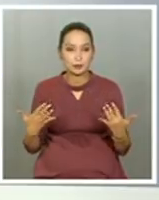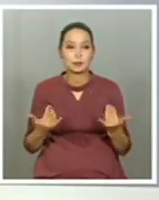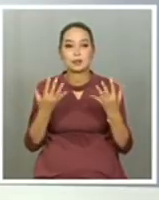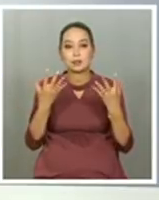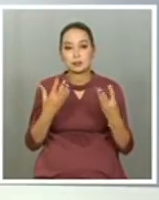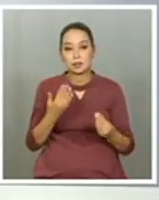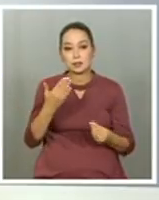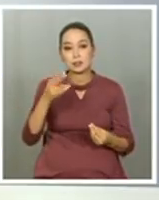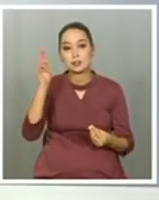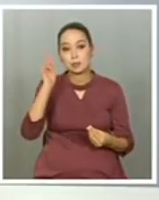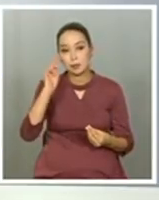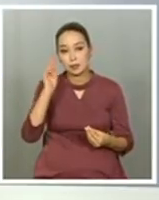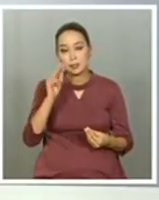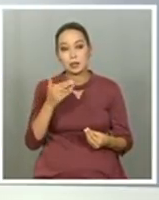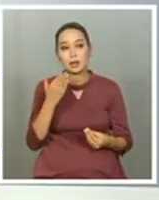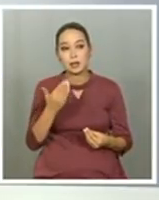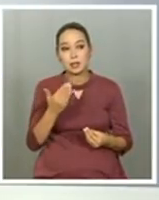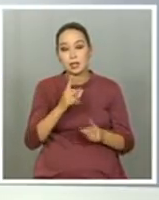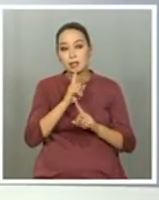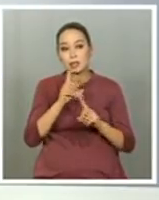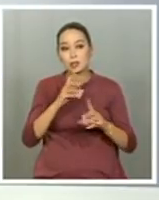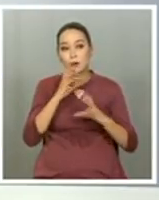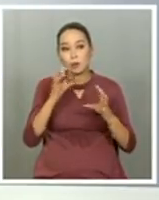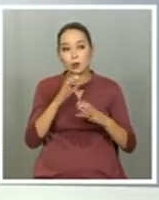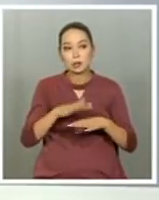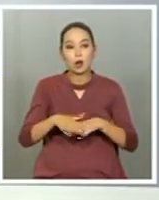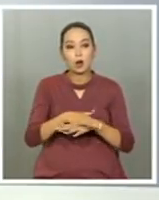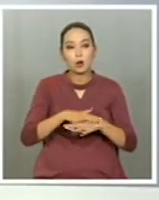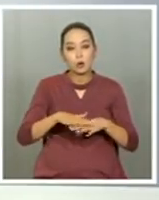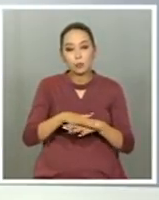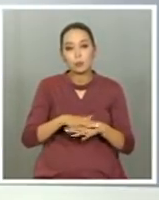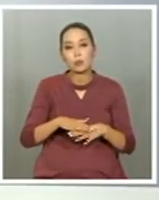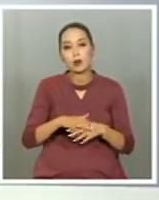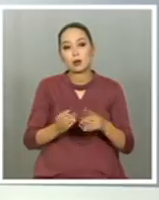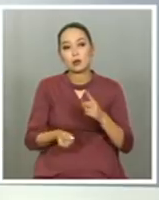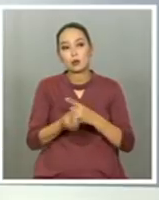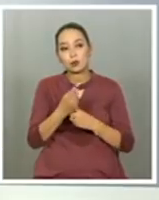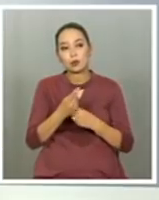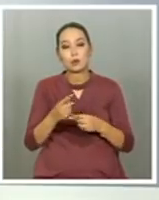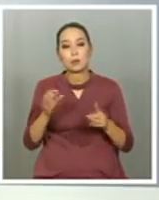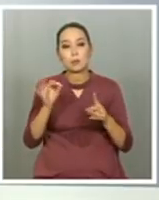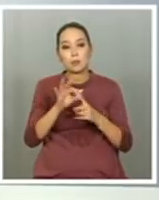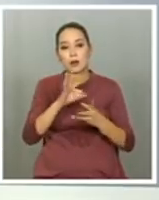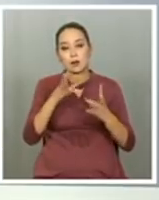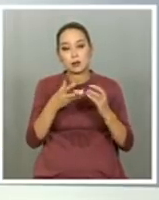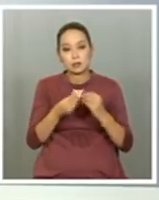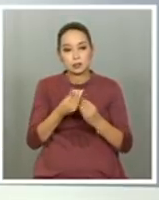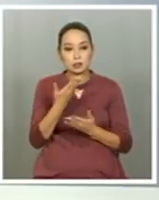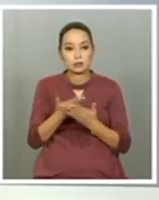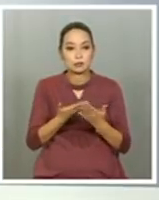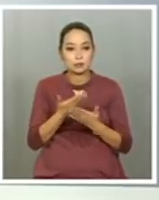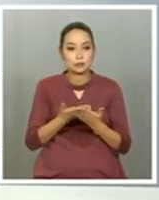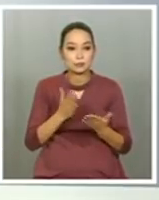сіздер ерекше қорғалатын аумақтарды құру мақсатын түсіндіресіздер.